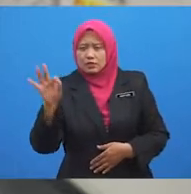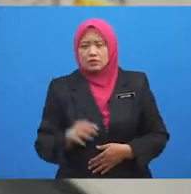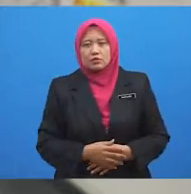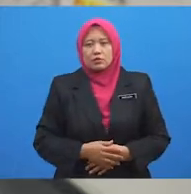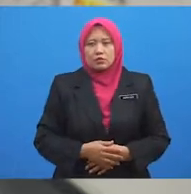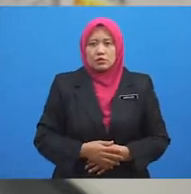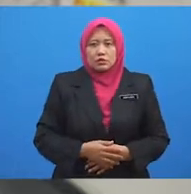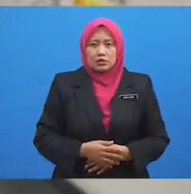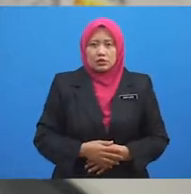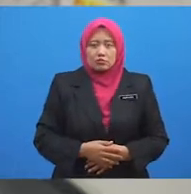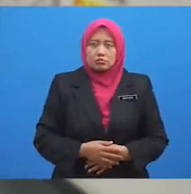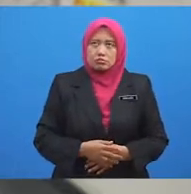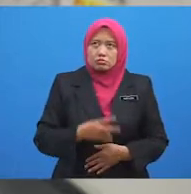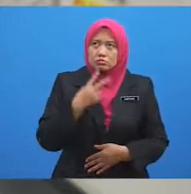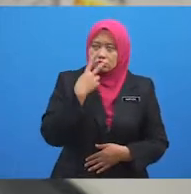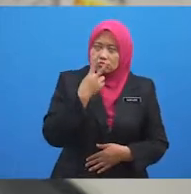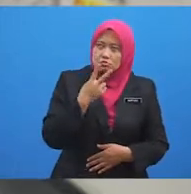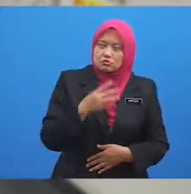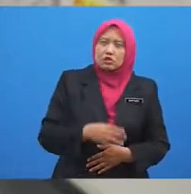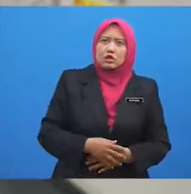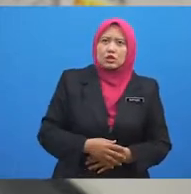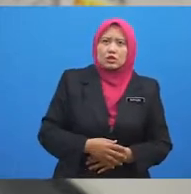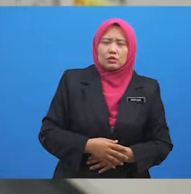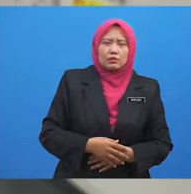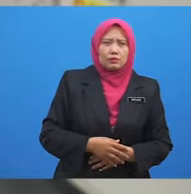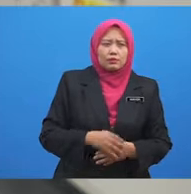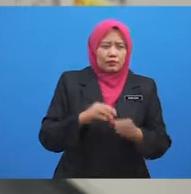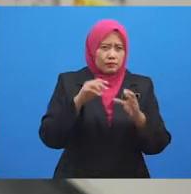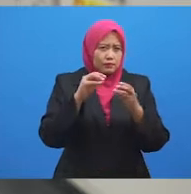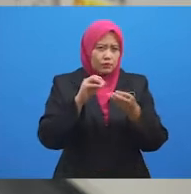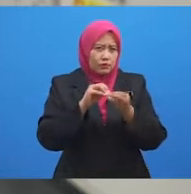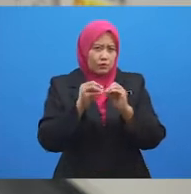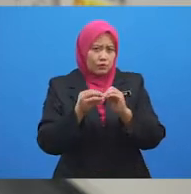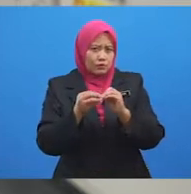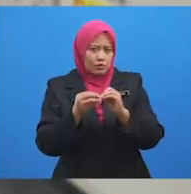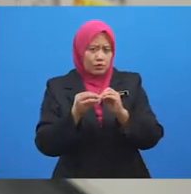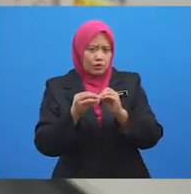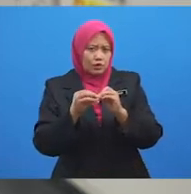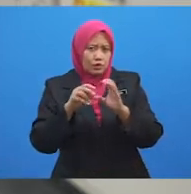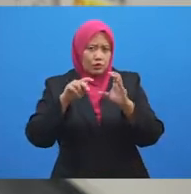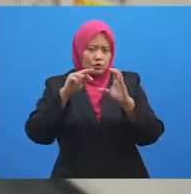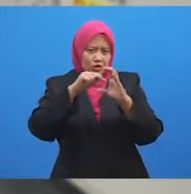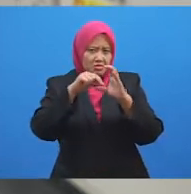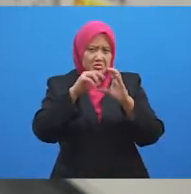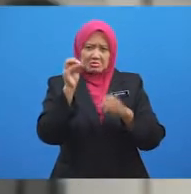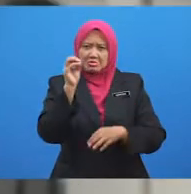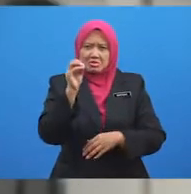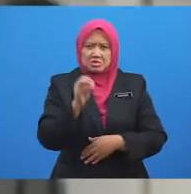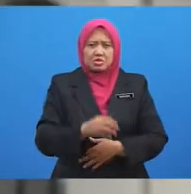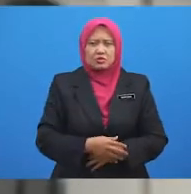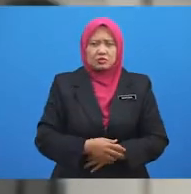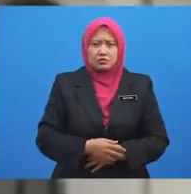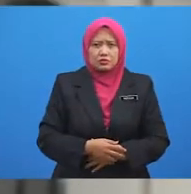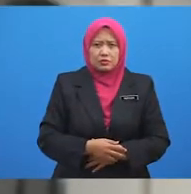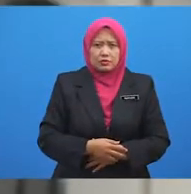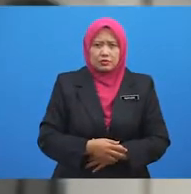Memandangkan bilangan neutron bagi ketiga-tiga isotop tersebut tidak diberi.